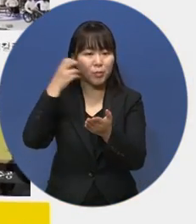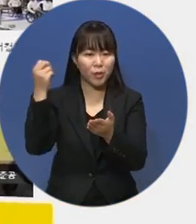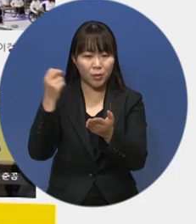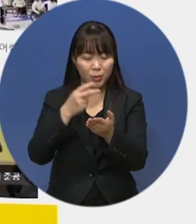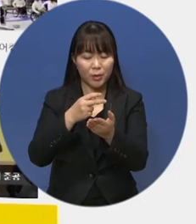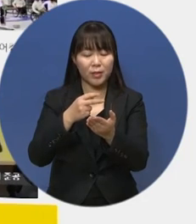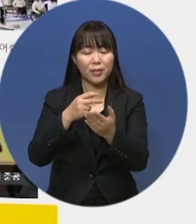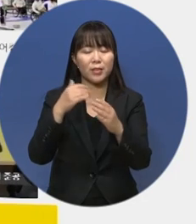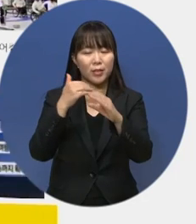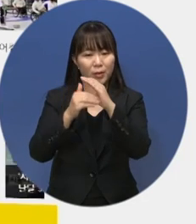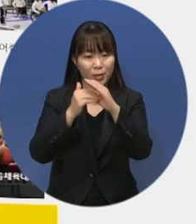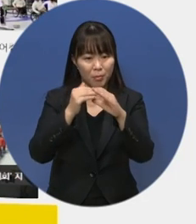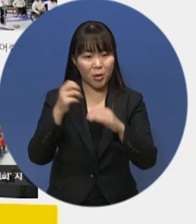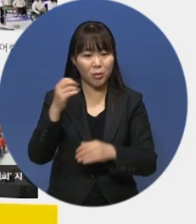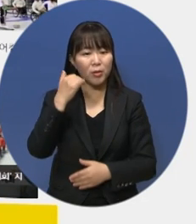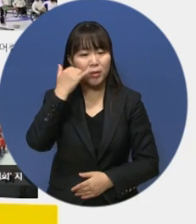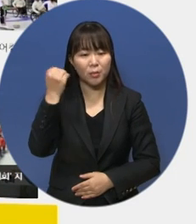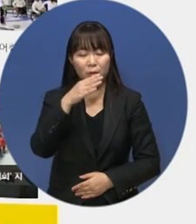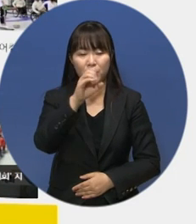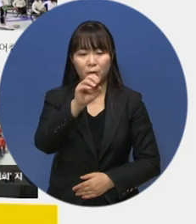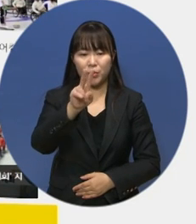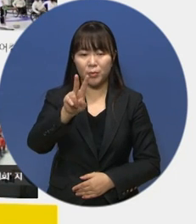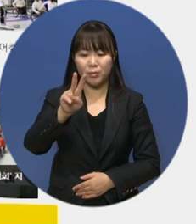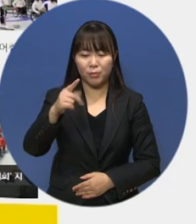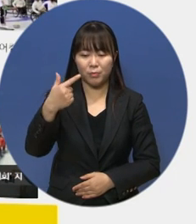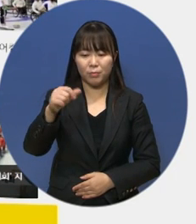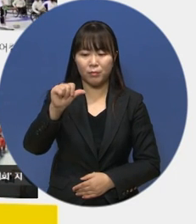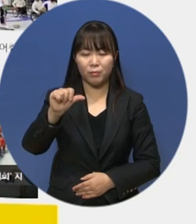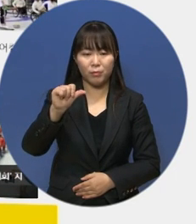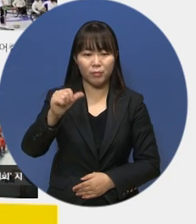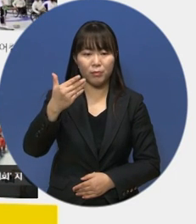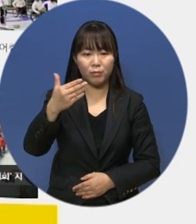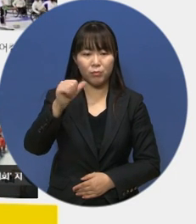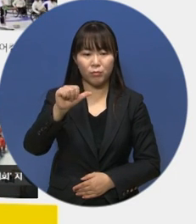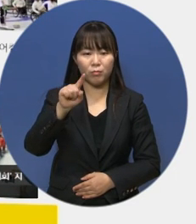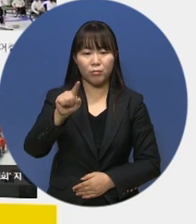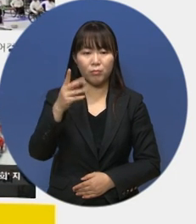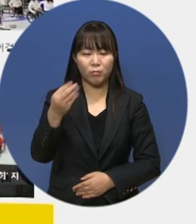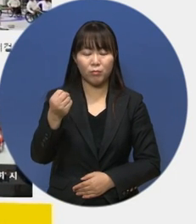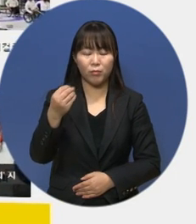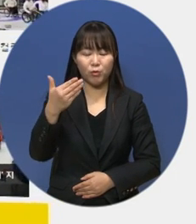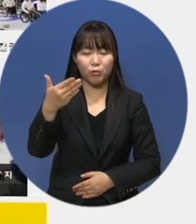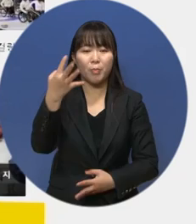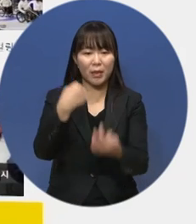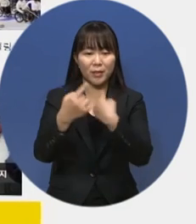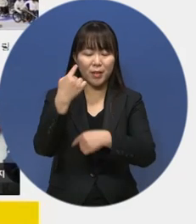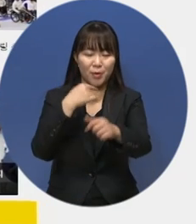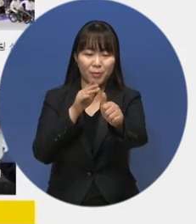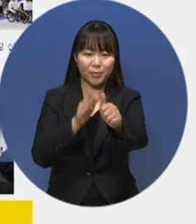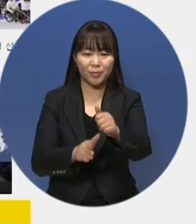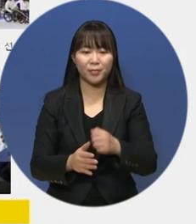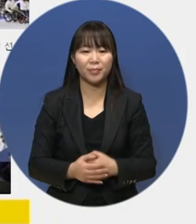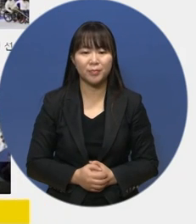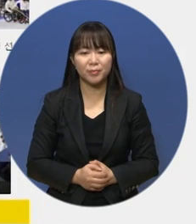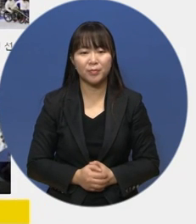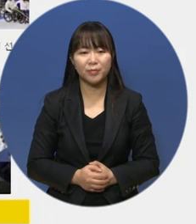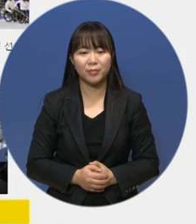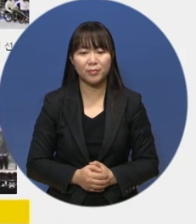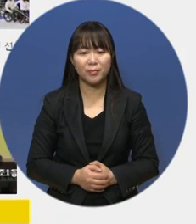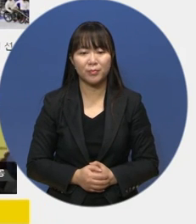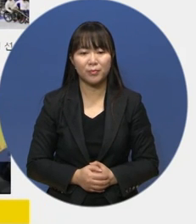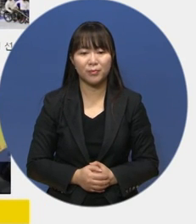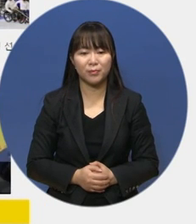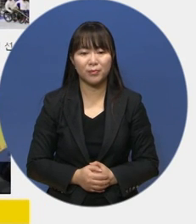홈페이지 또는 전자우편 전화번호 고위 이 이루고 5의 후일 쿠로 많은 제보 바랍니다